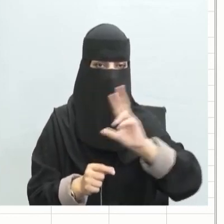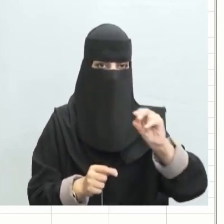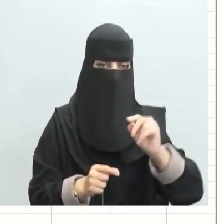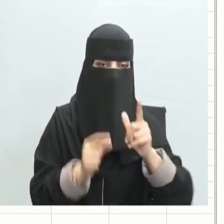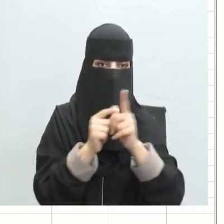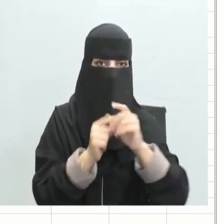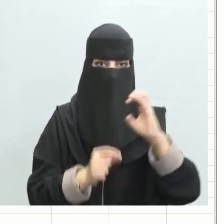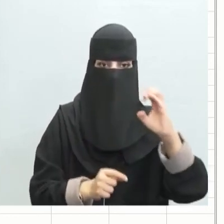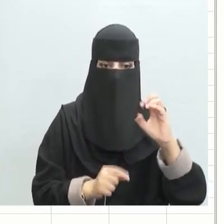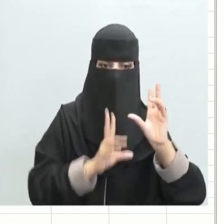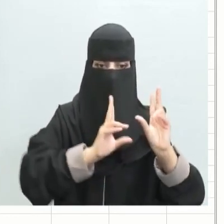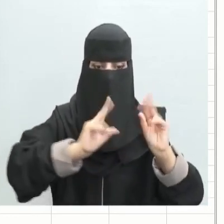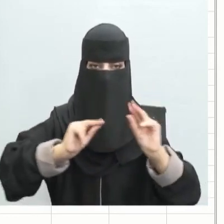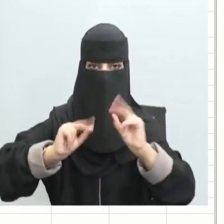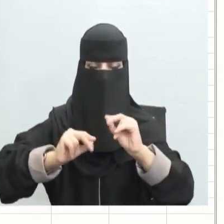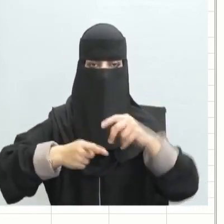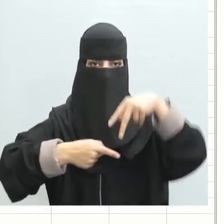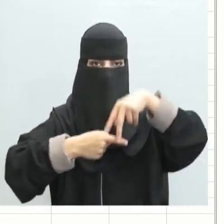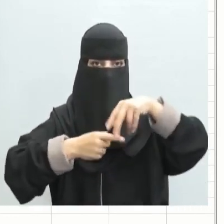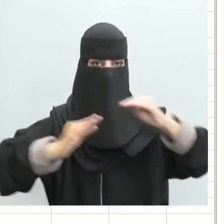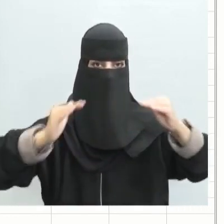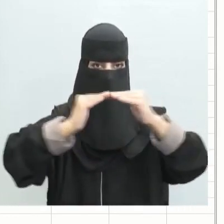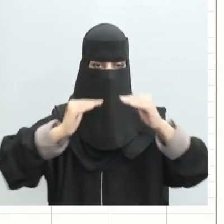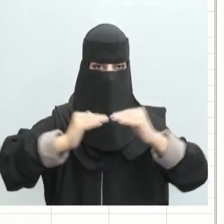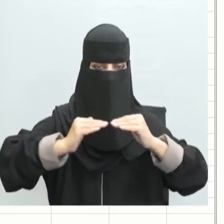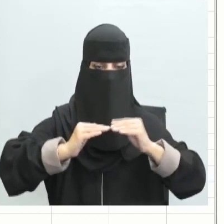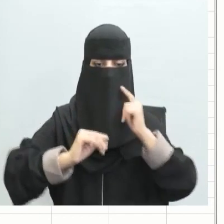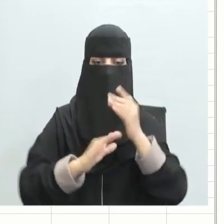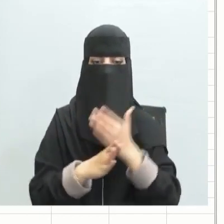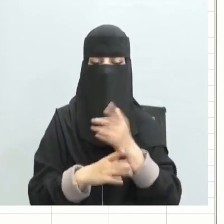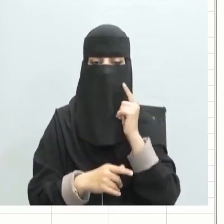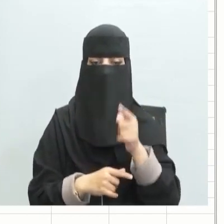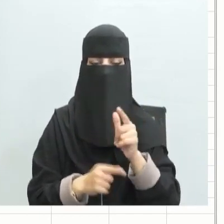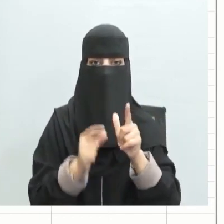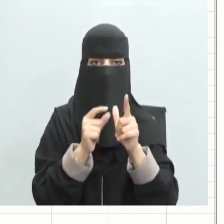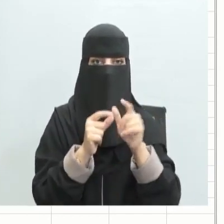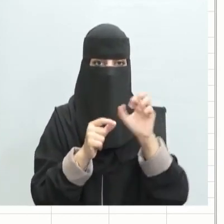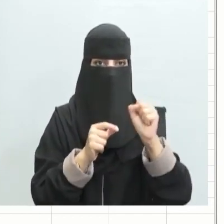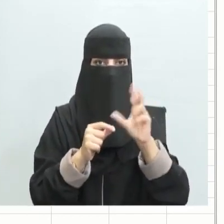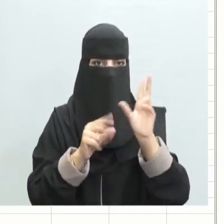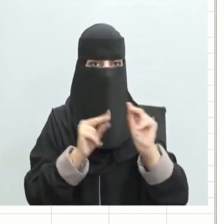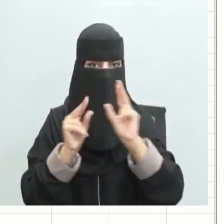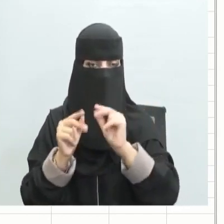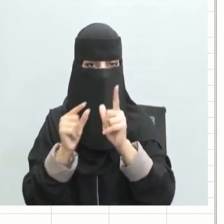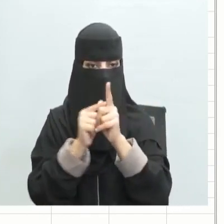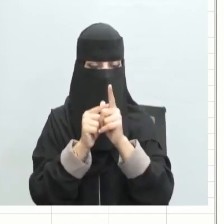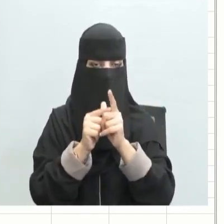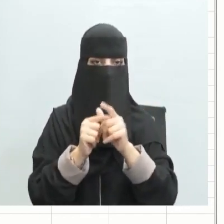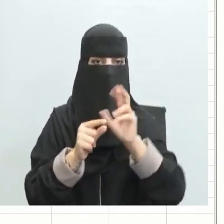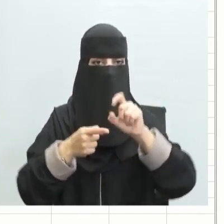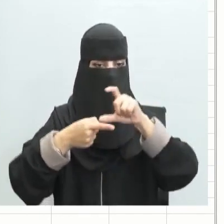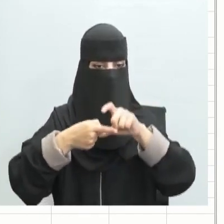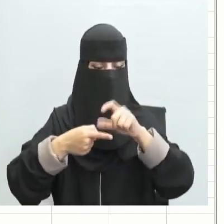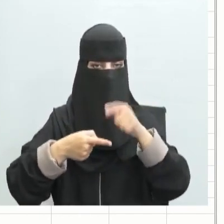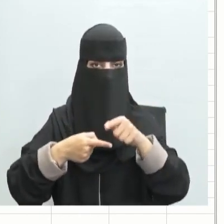والسبب في ذلك ان هذا مثلث متطابق الضلعين فالاي هي نفسها البي فبالتالي لما نقسم ال a على السي زي